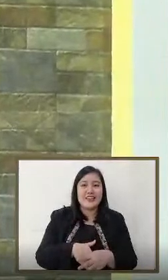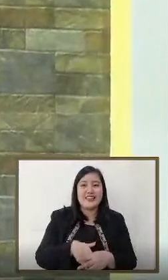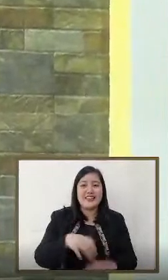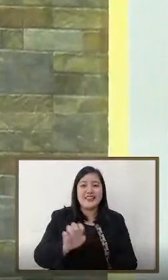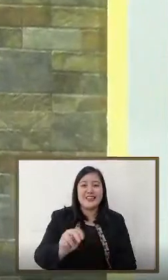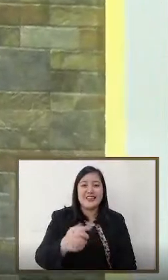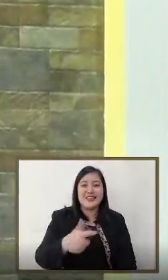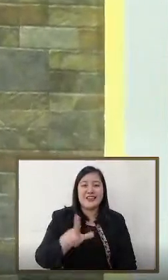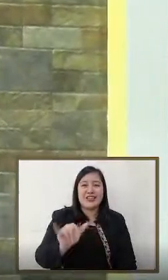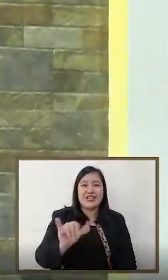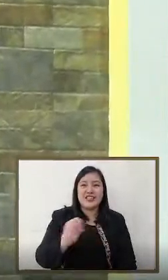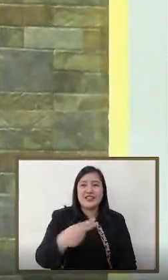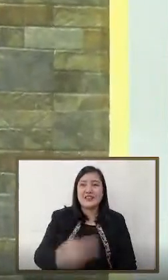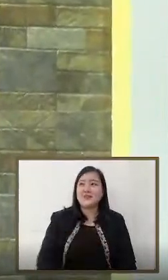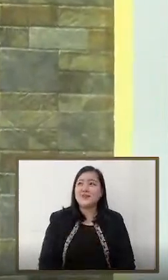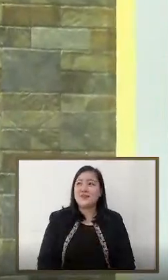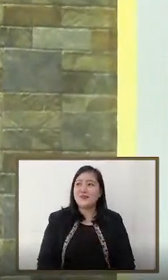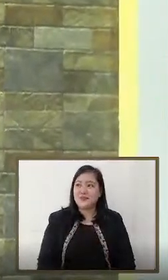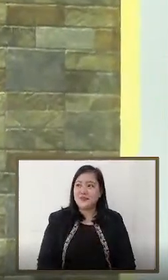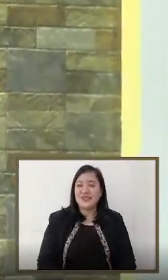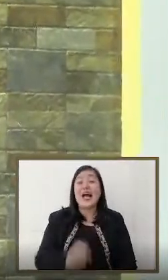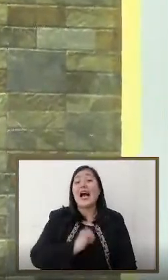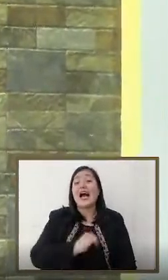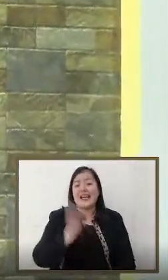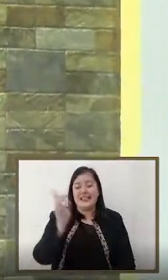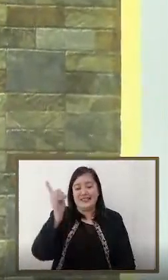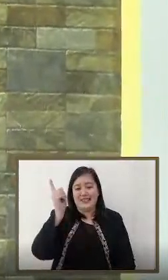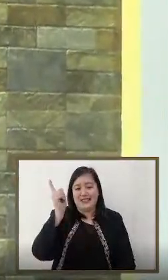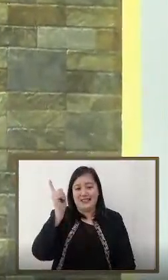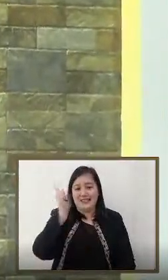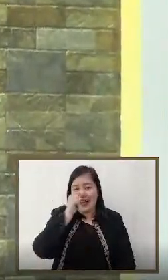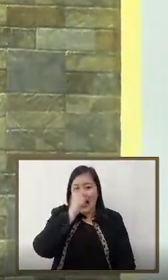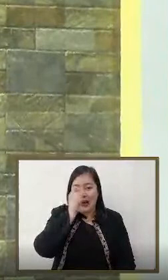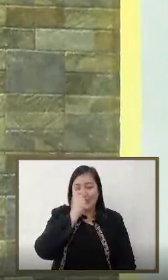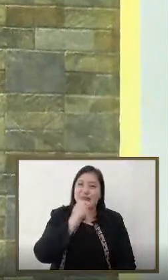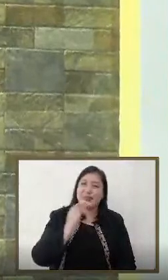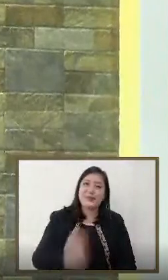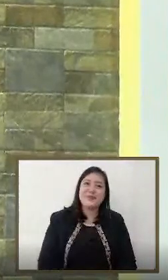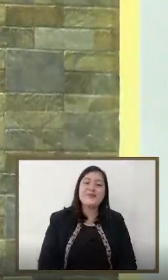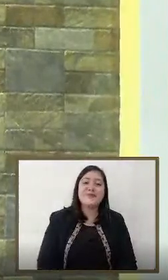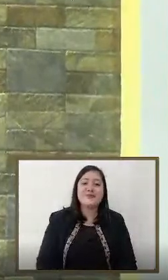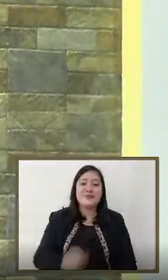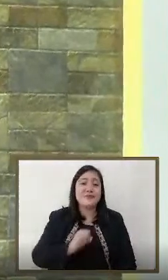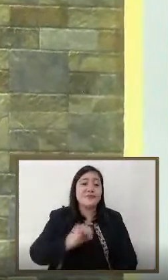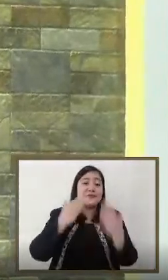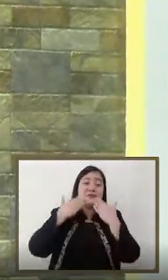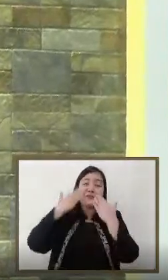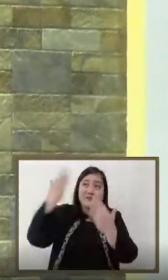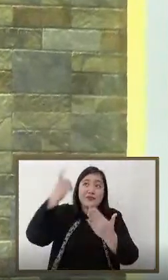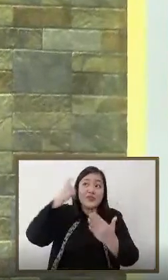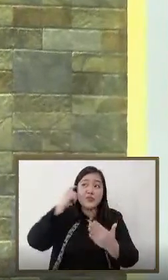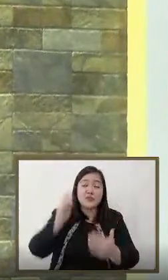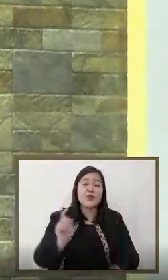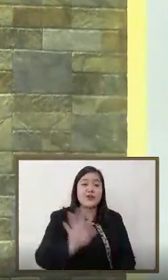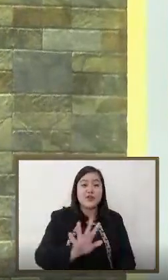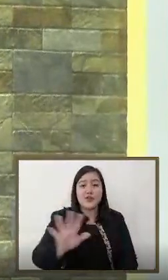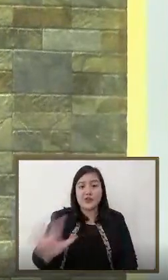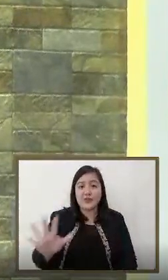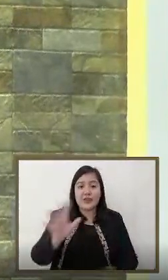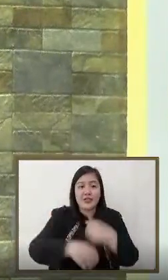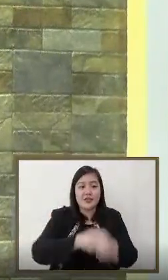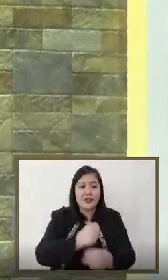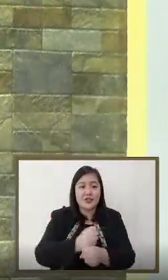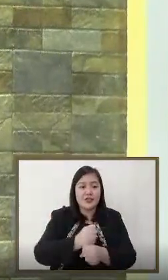Magtatagalog po ako. Okay, gusto ko pong magpasalamat sa Panginoon sa 55 years of